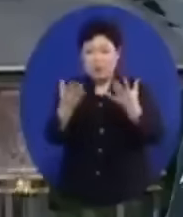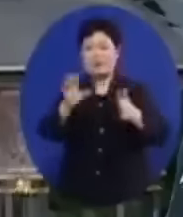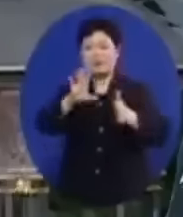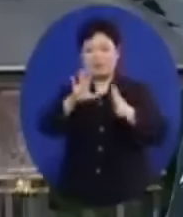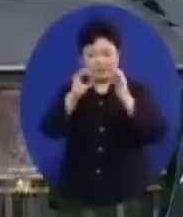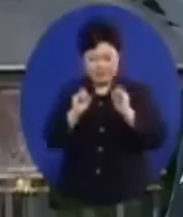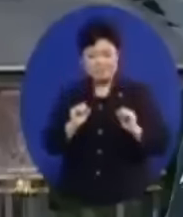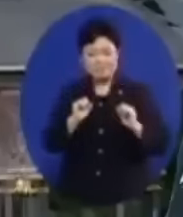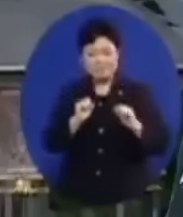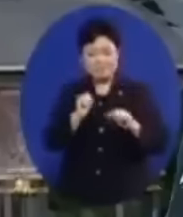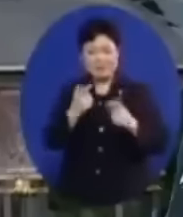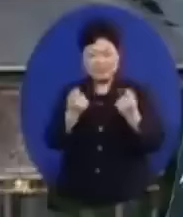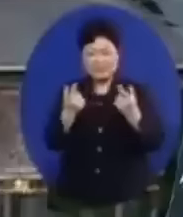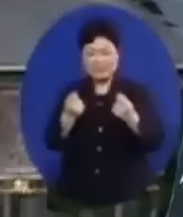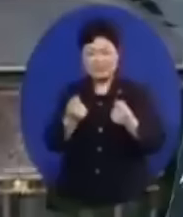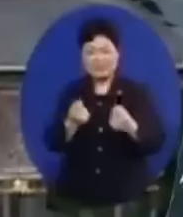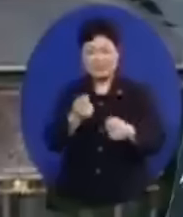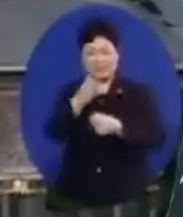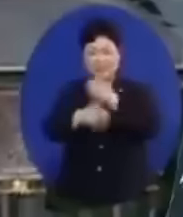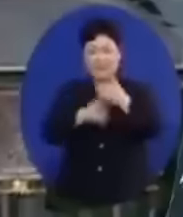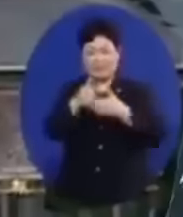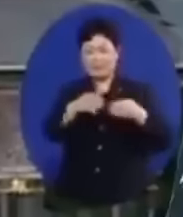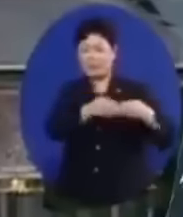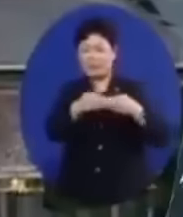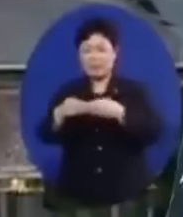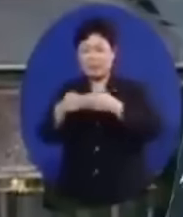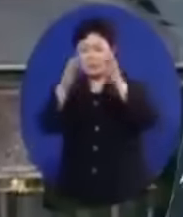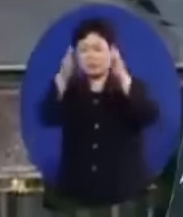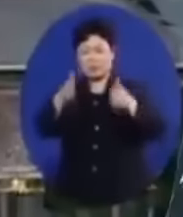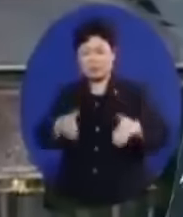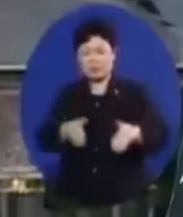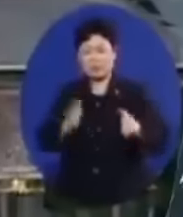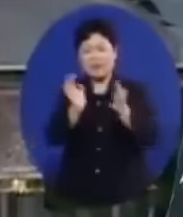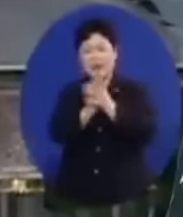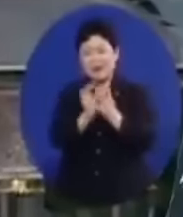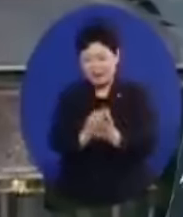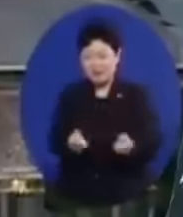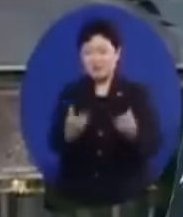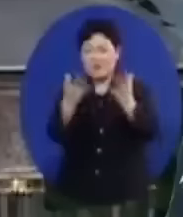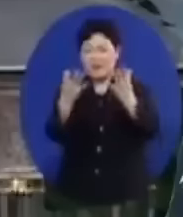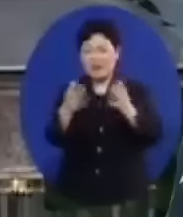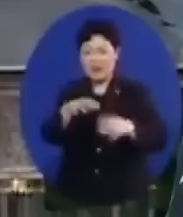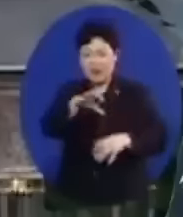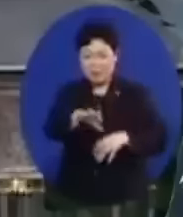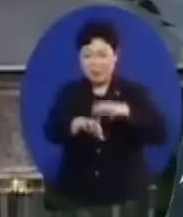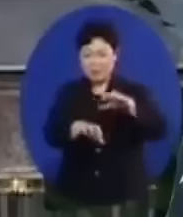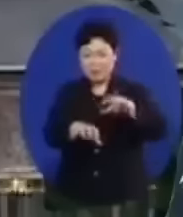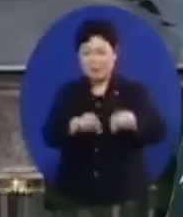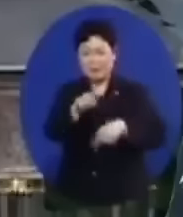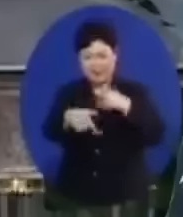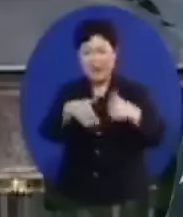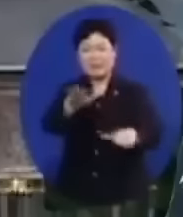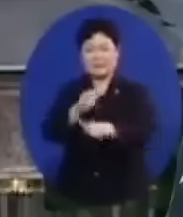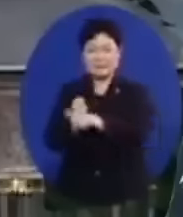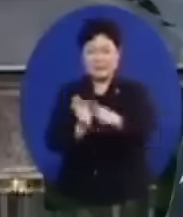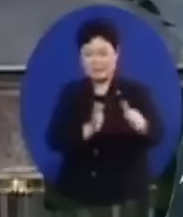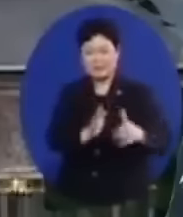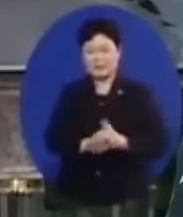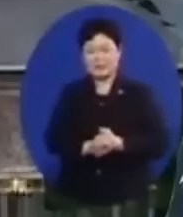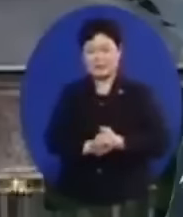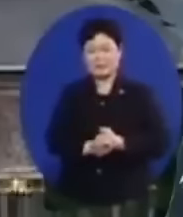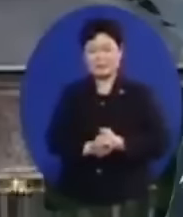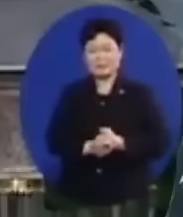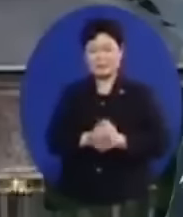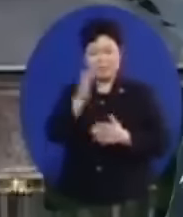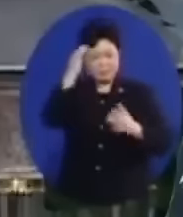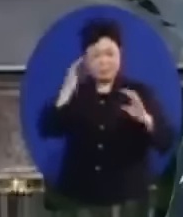않습니까? 그러므로 하나님 인도를 통해서 알렐루야 하고 앞으로 전진하고 나가야 돼요. 우리